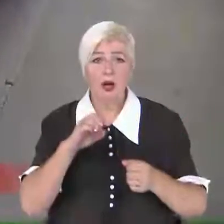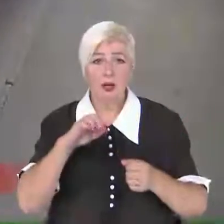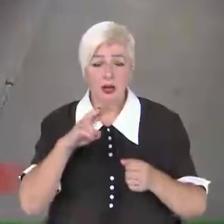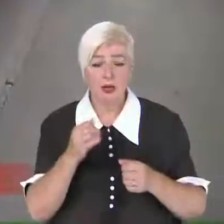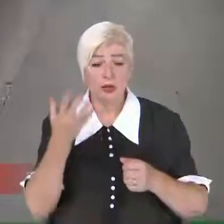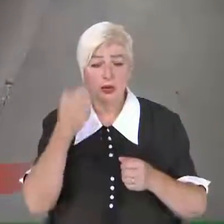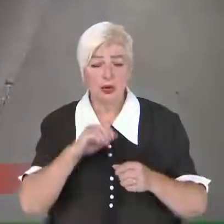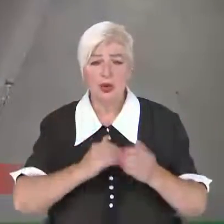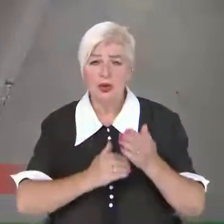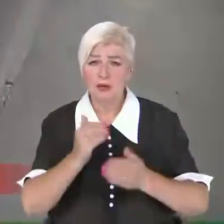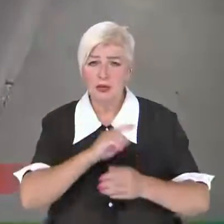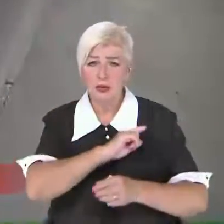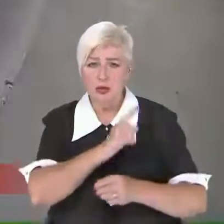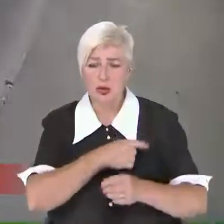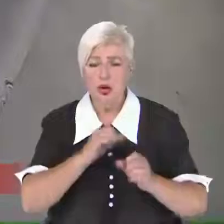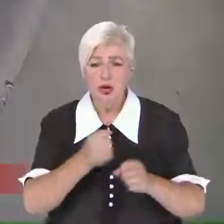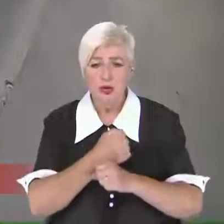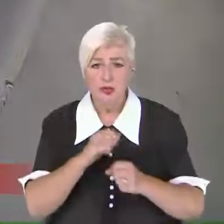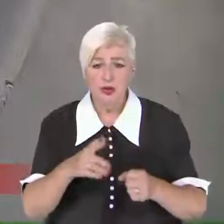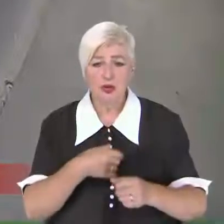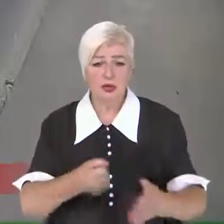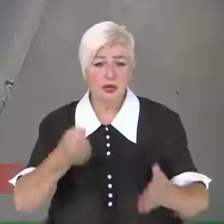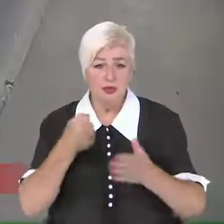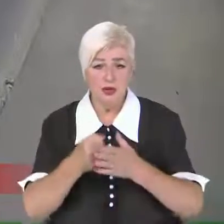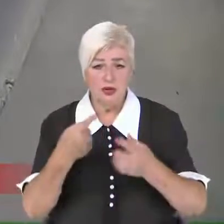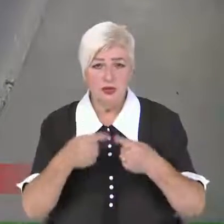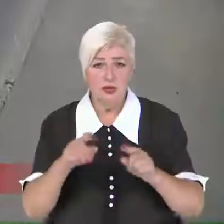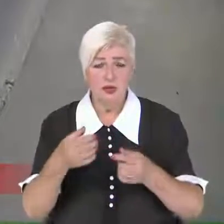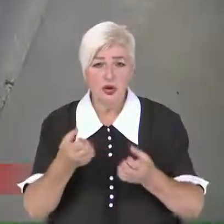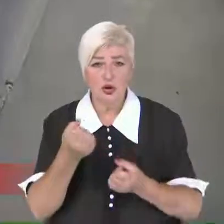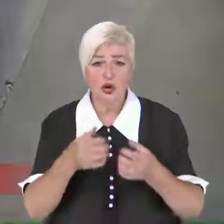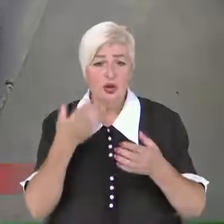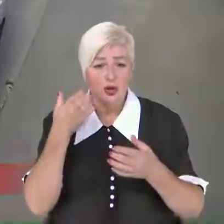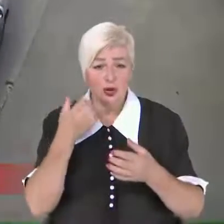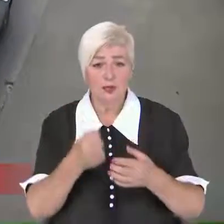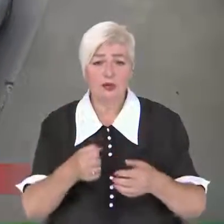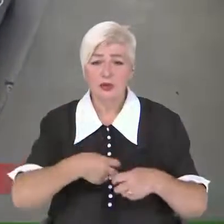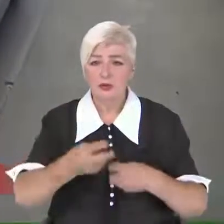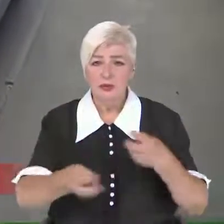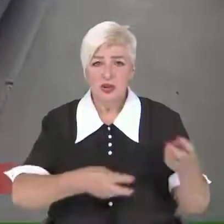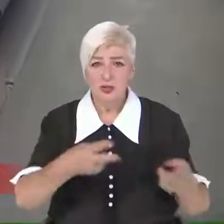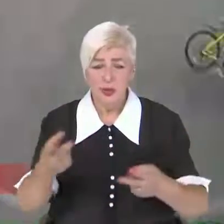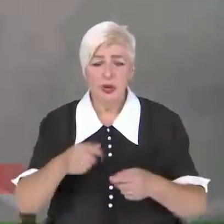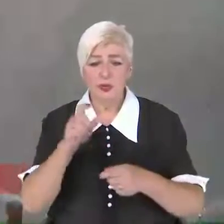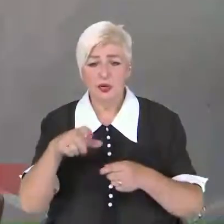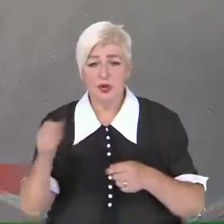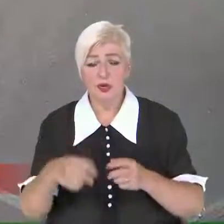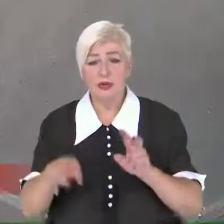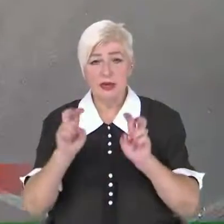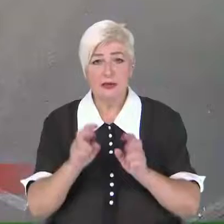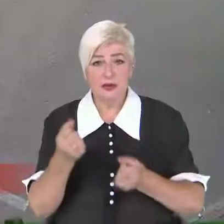на високій швидкості врізався в інший легковик, збив пішоходів і протаранив огорожу. За кермом був 33-річний